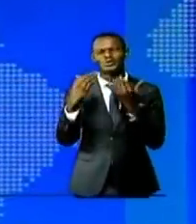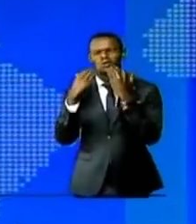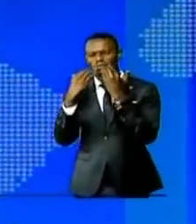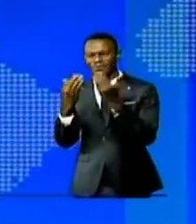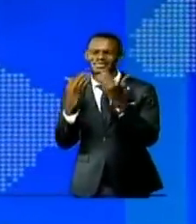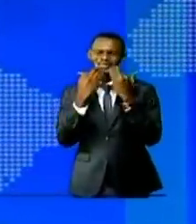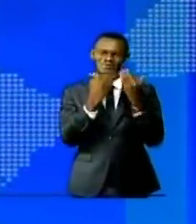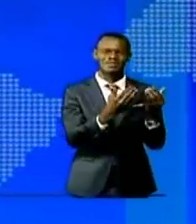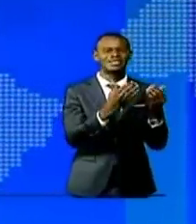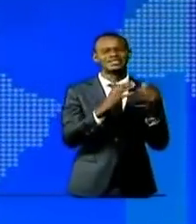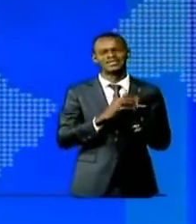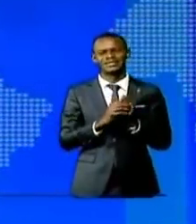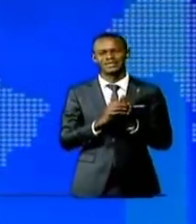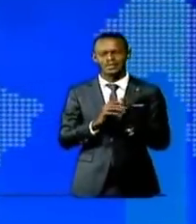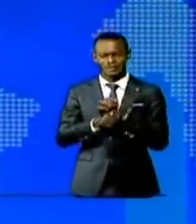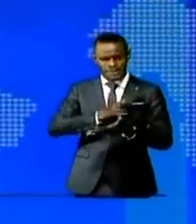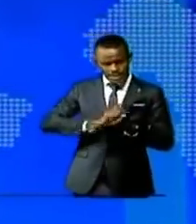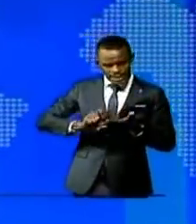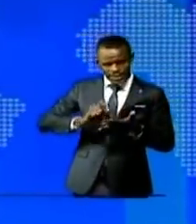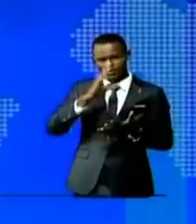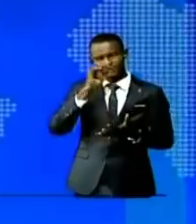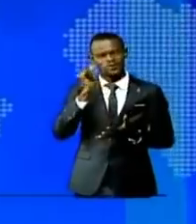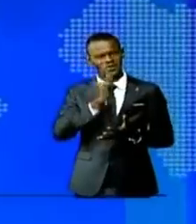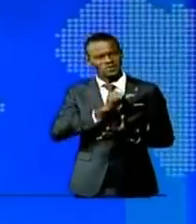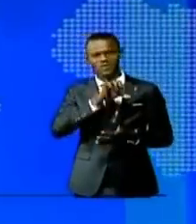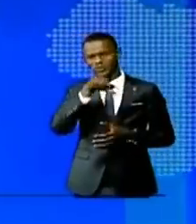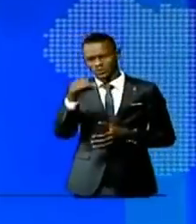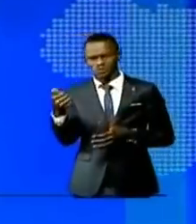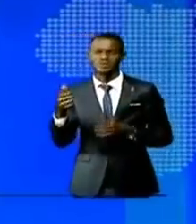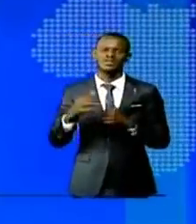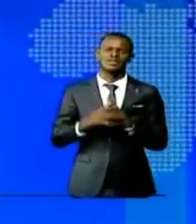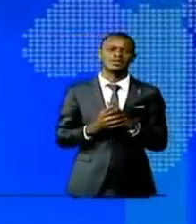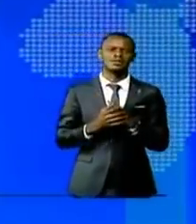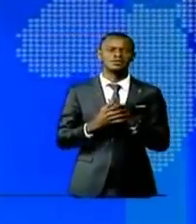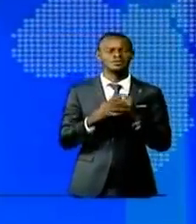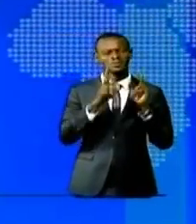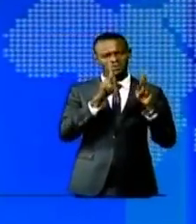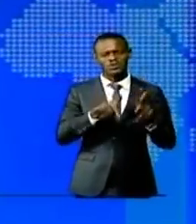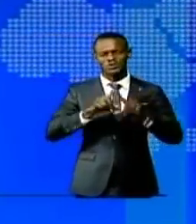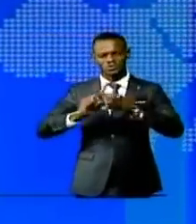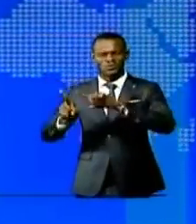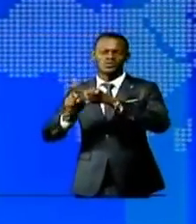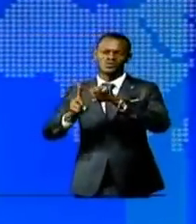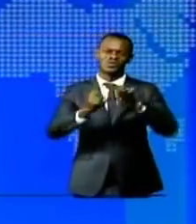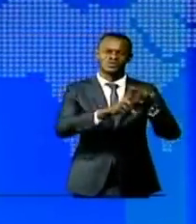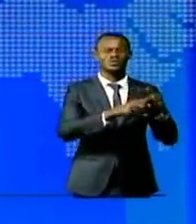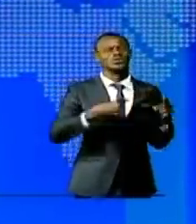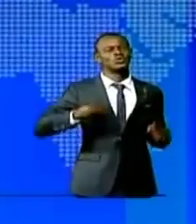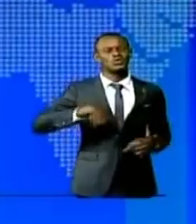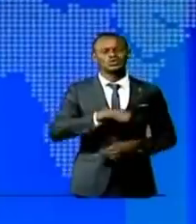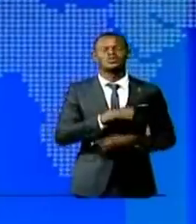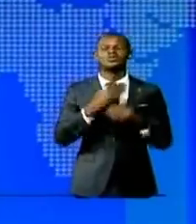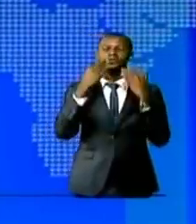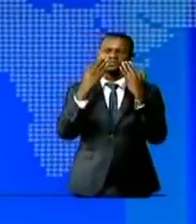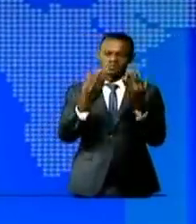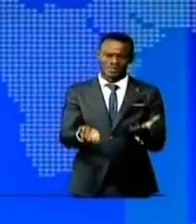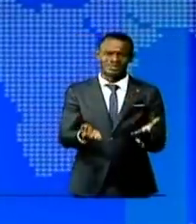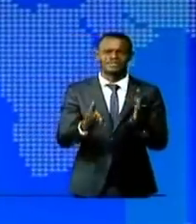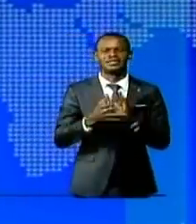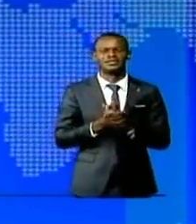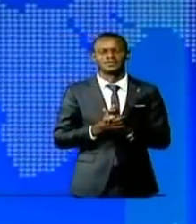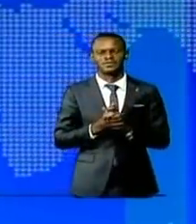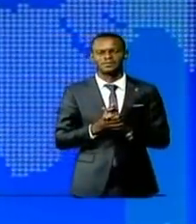Balaka concourit à sa rédaction et Mimi Simba Lengalia et Jetulusa qui était à la technique.